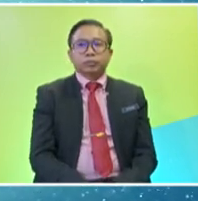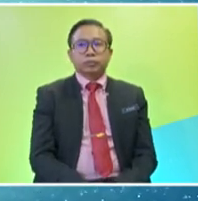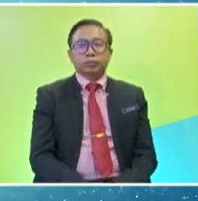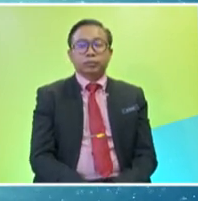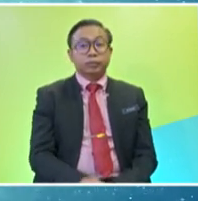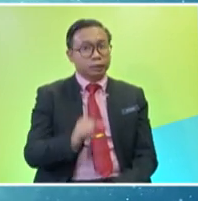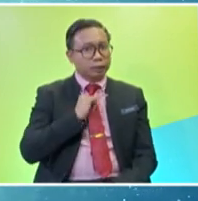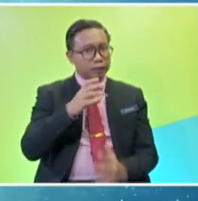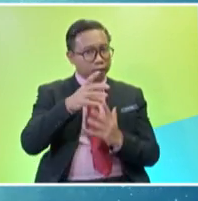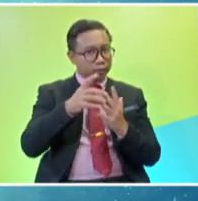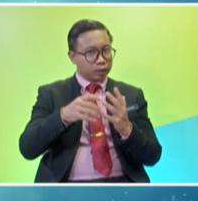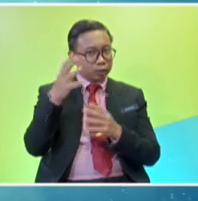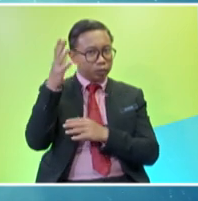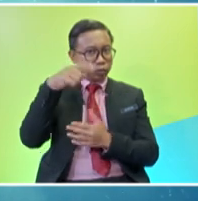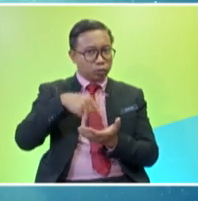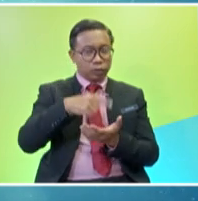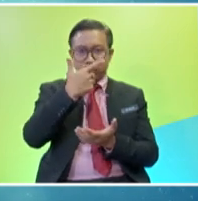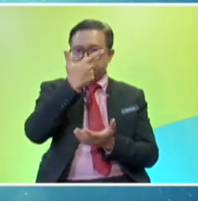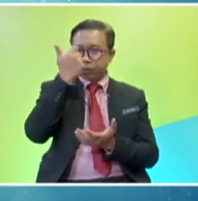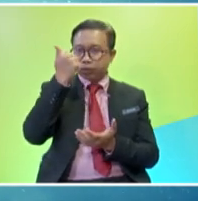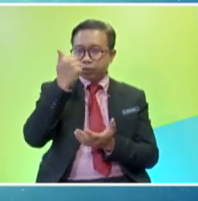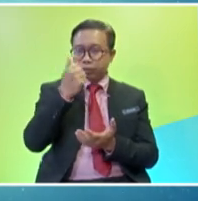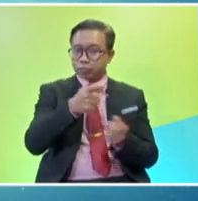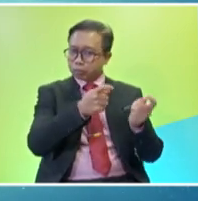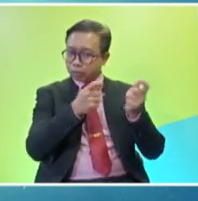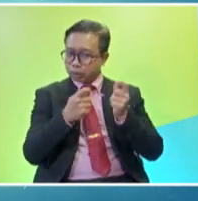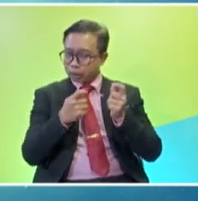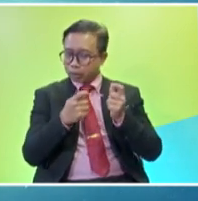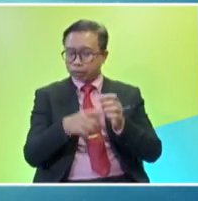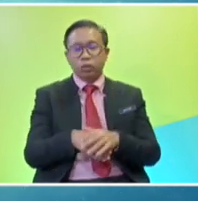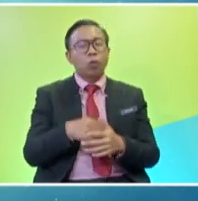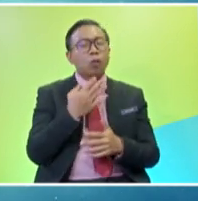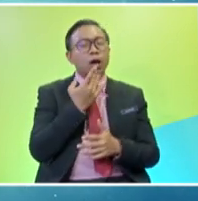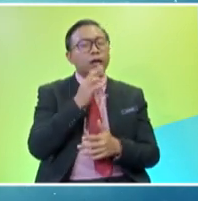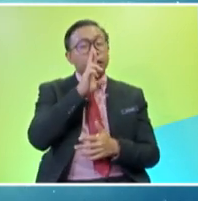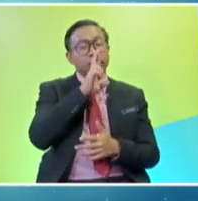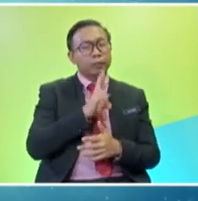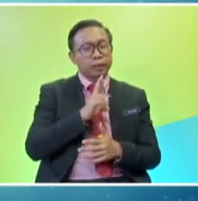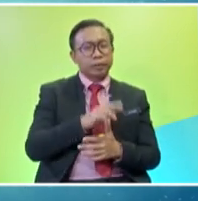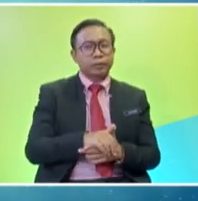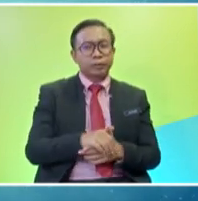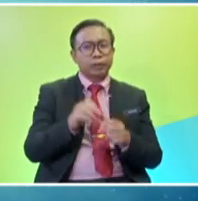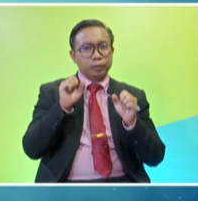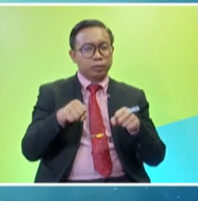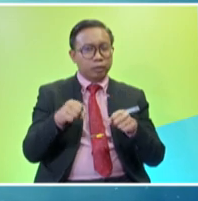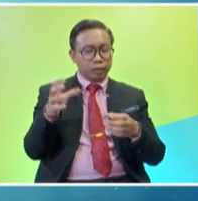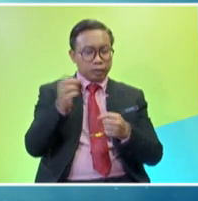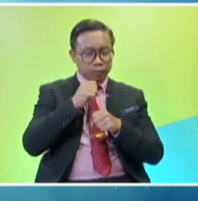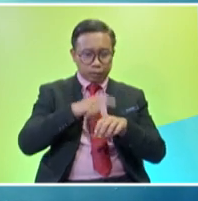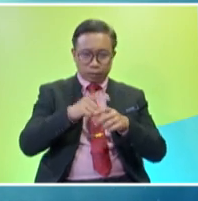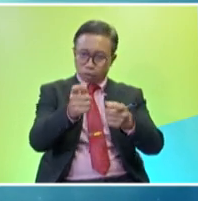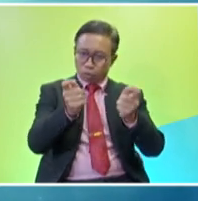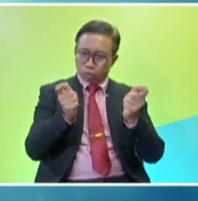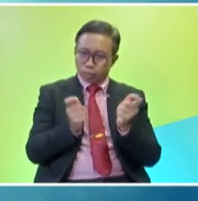Saya memilih pokok mepel karena tertarik dengan pokok Maple sebaiknya berwarna merah pokoknya boleh didapati di kawasan